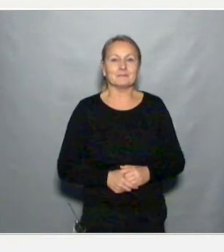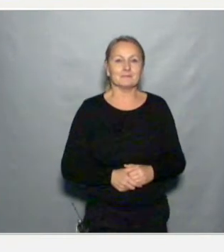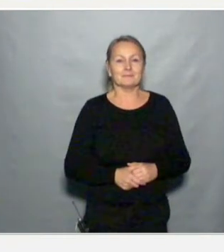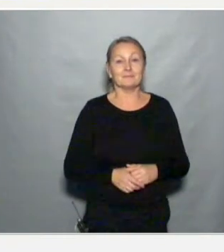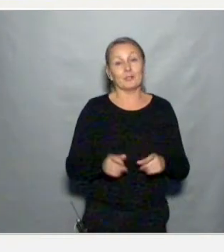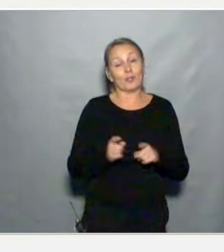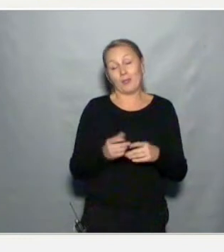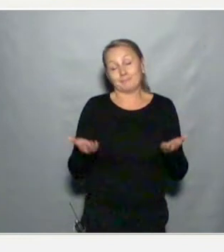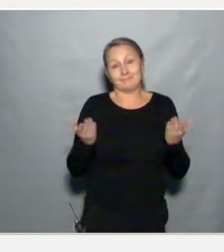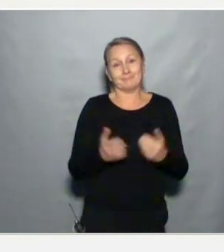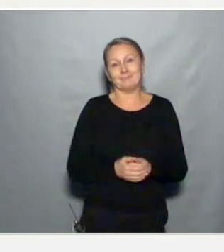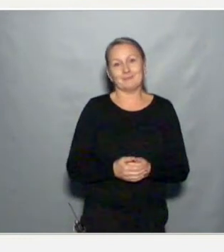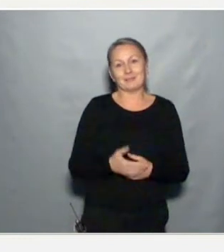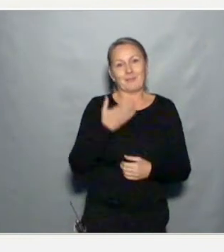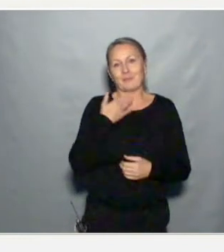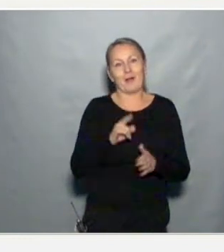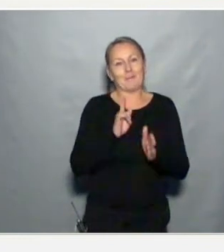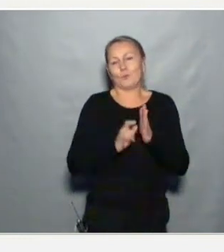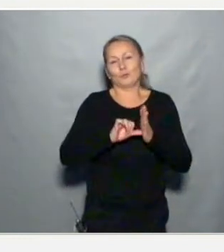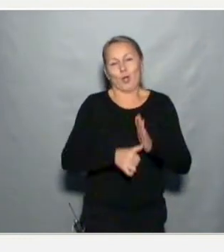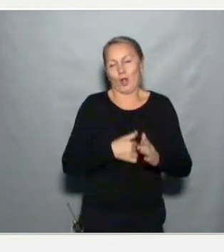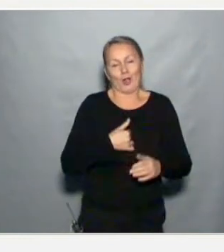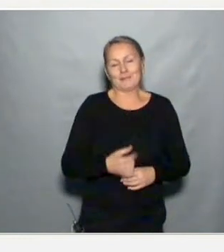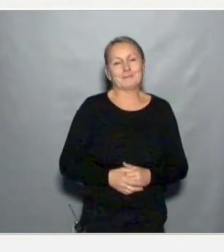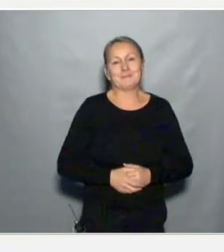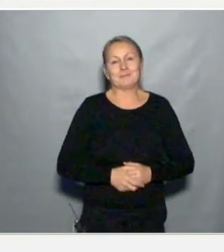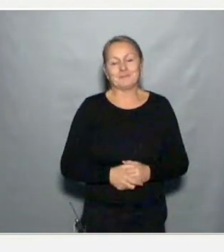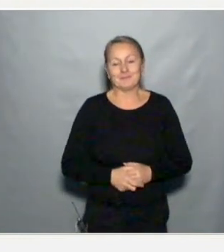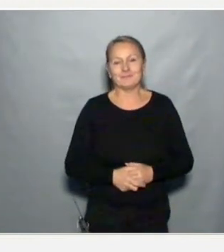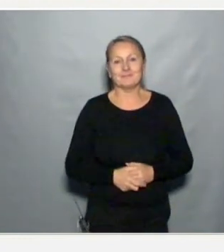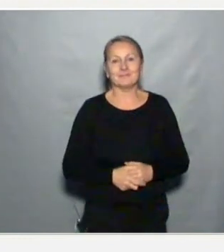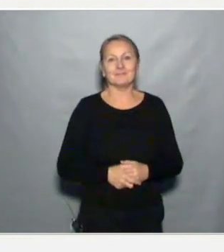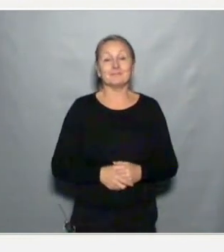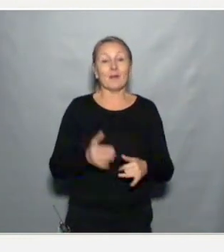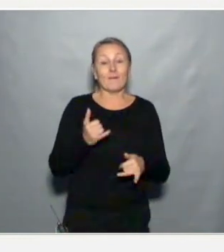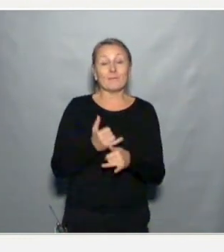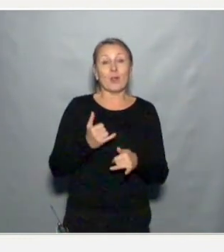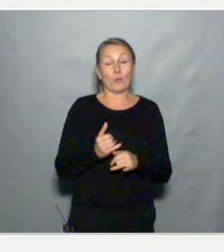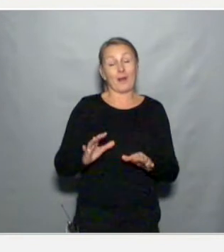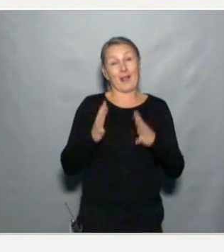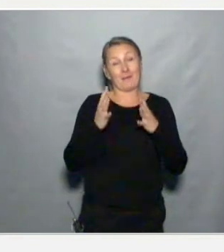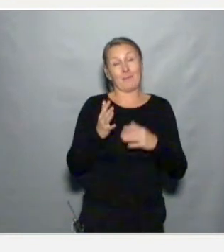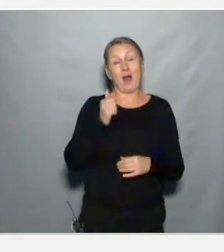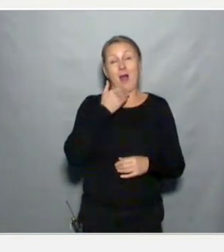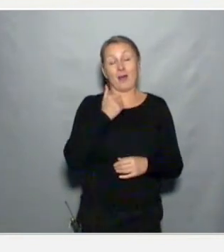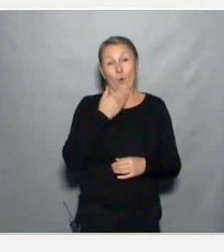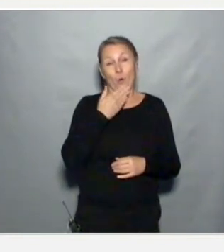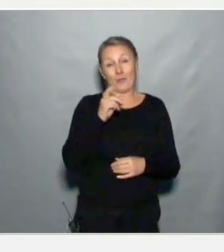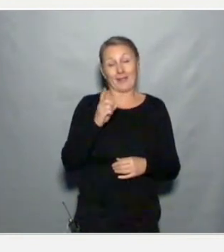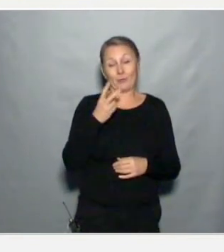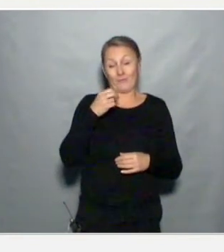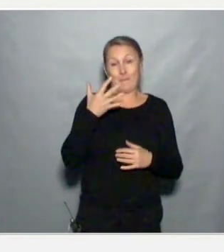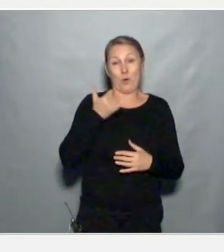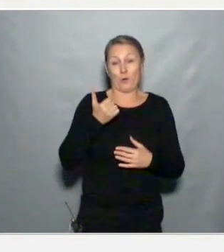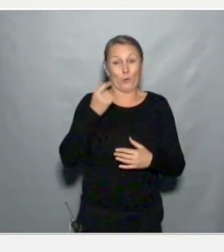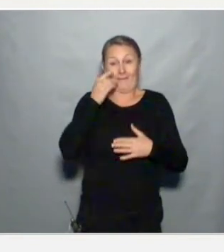Så kan det gå när man inte har så bra impulskontroll. Hur är det då att leva med ADHD i 25 år utan att veta om det? Jag fick